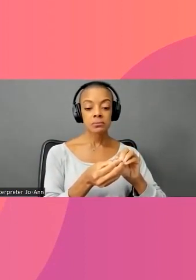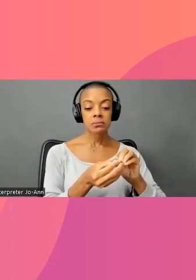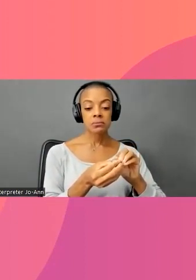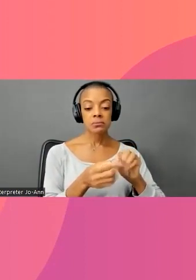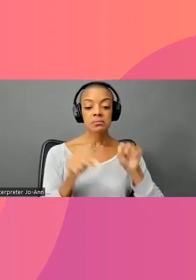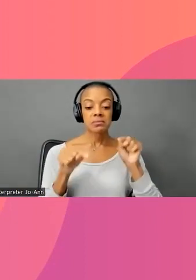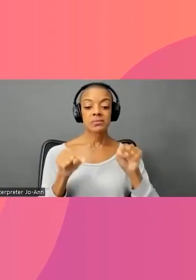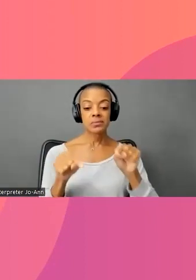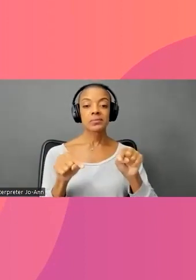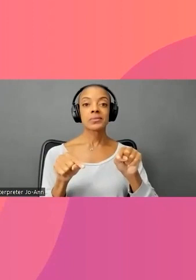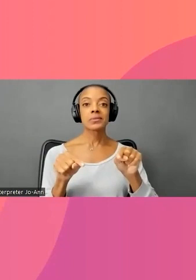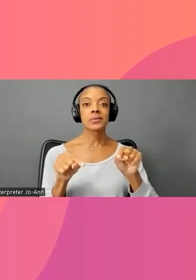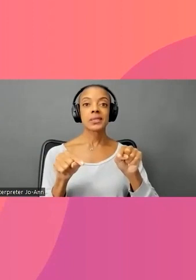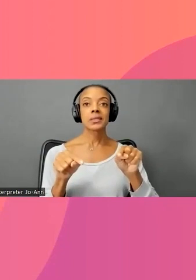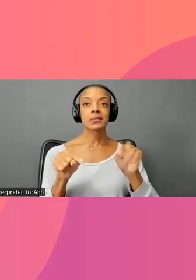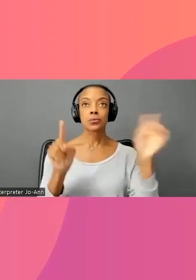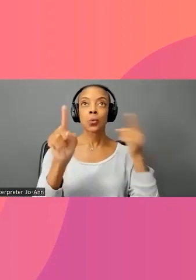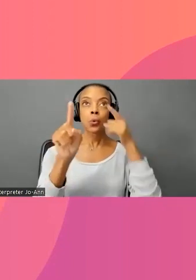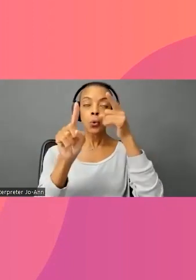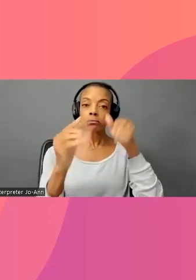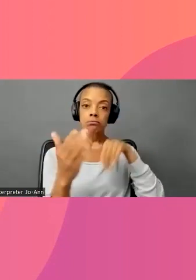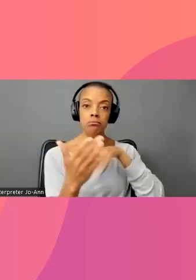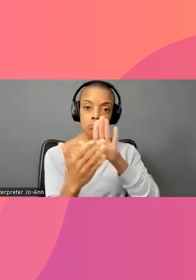de cette